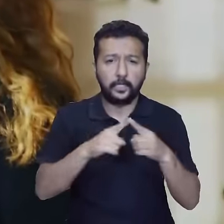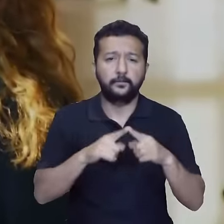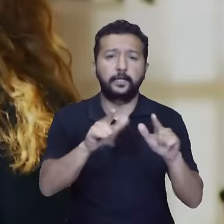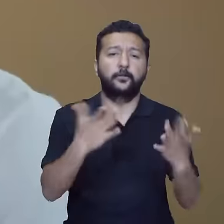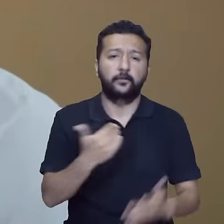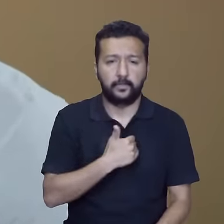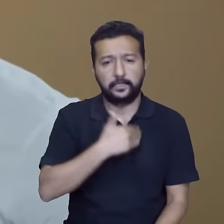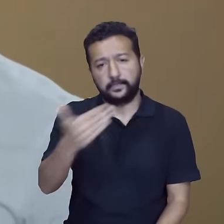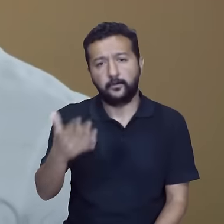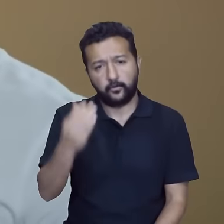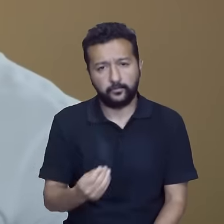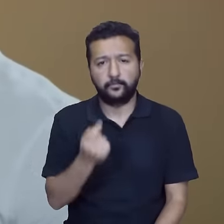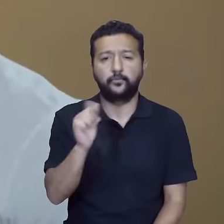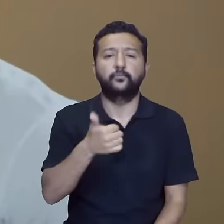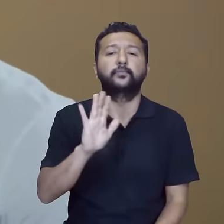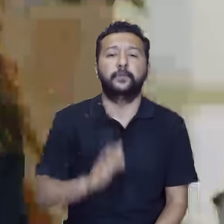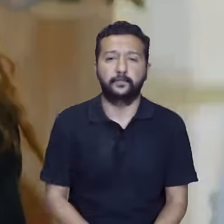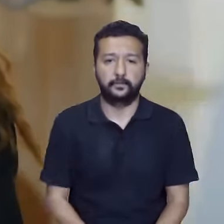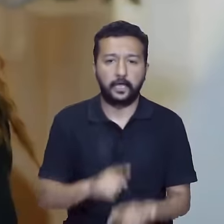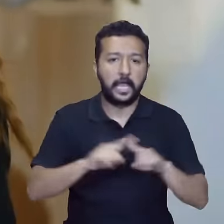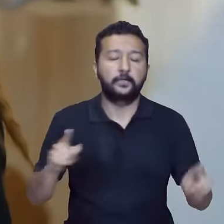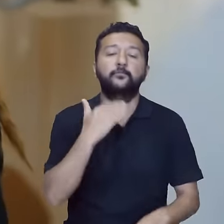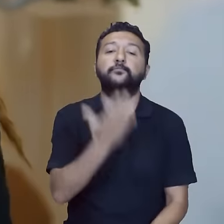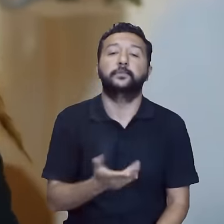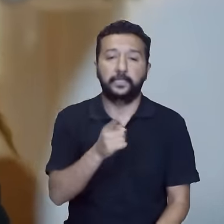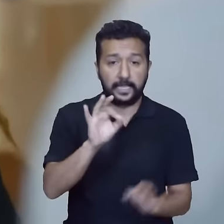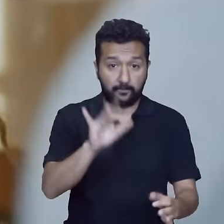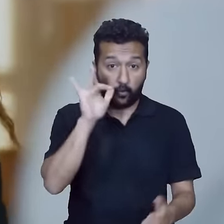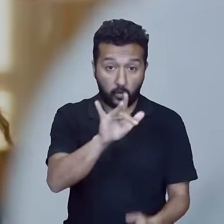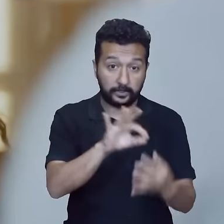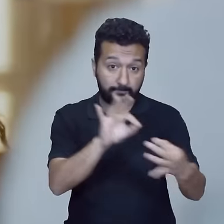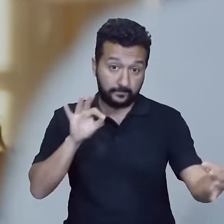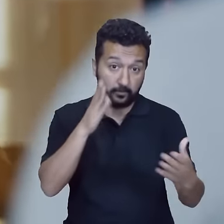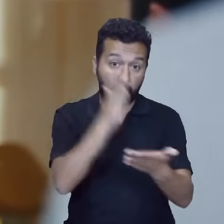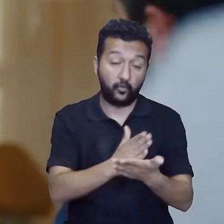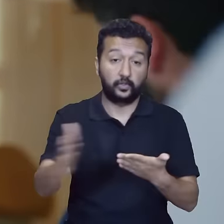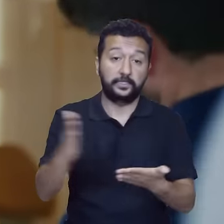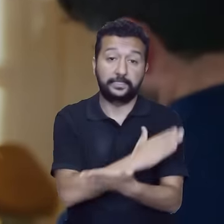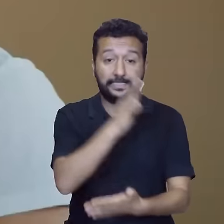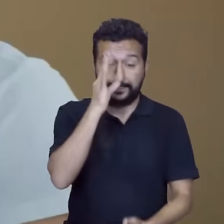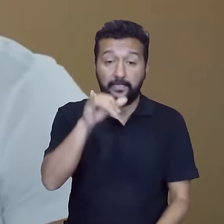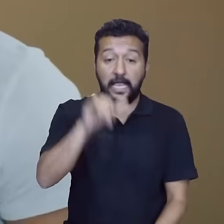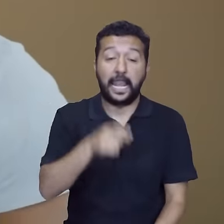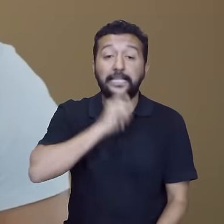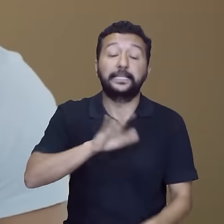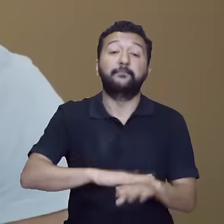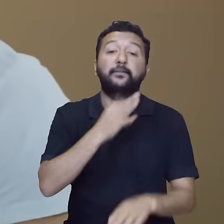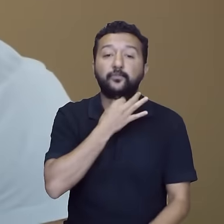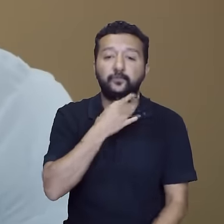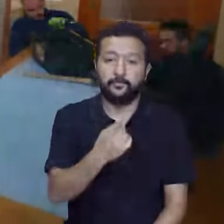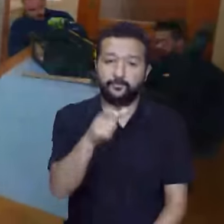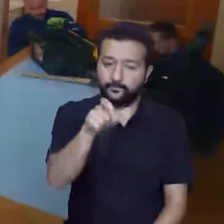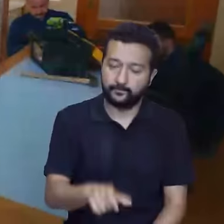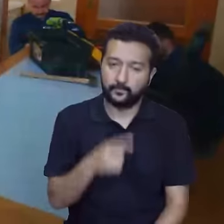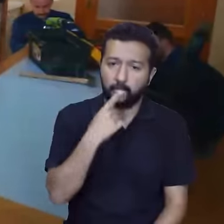göçmenize gerek yok. Benim tarafa da geçebilir biraz, sorun değil. Hayır, geçemez. Tam ortadan milimetrik bölünecek. Kimsenin hakkını yemeyelim lütfen.